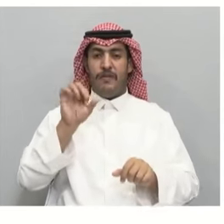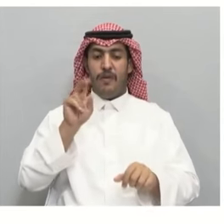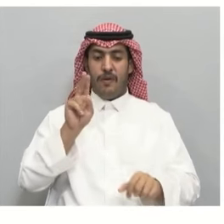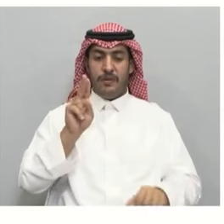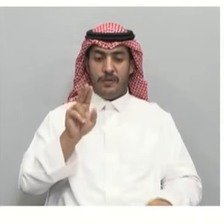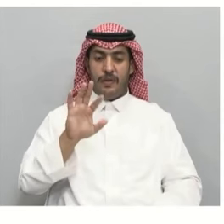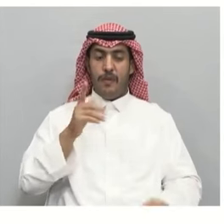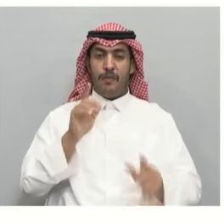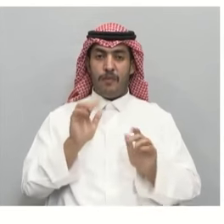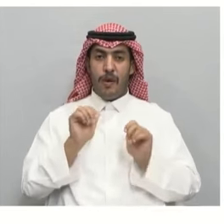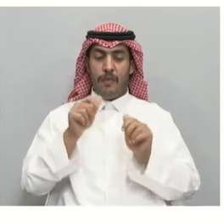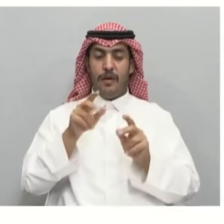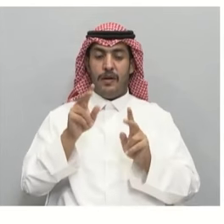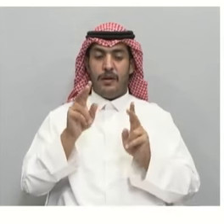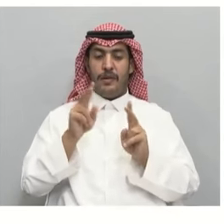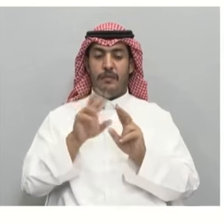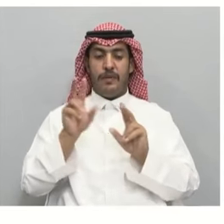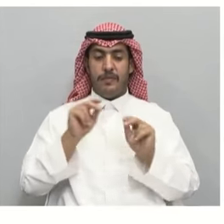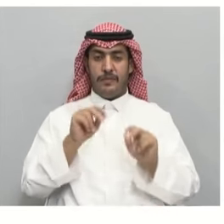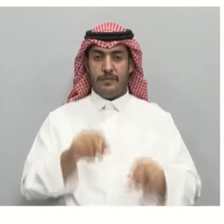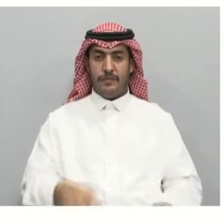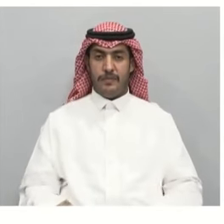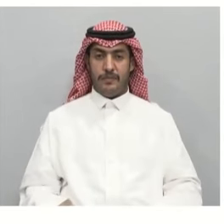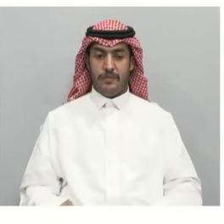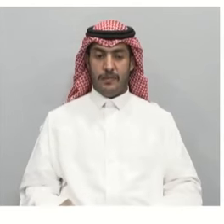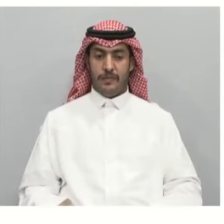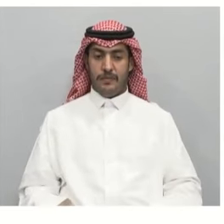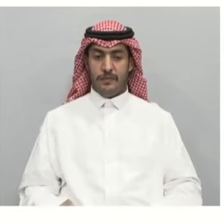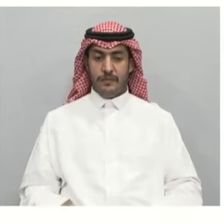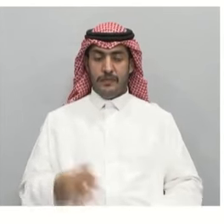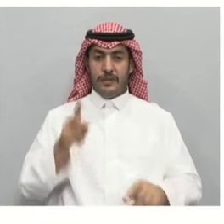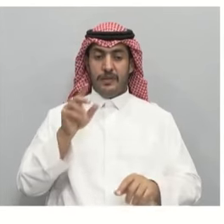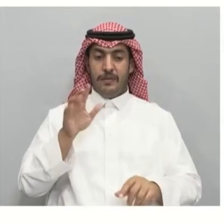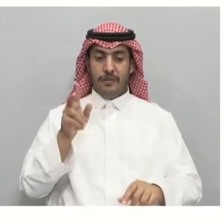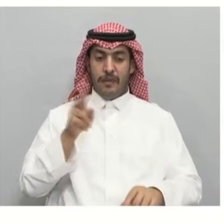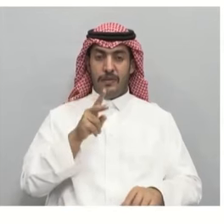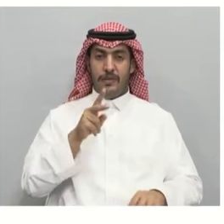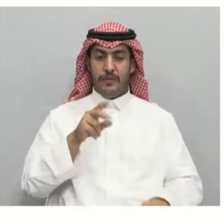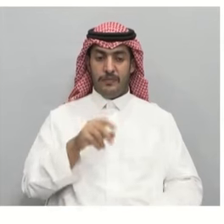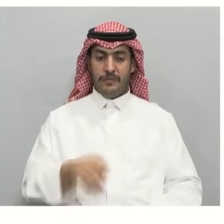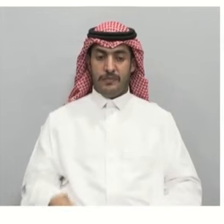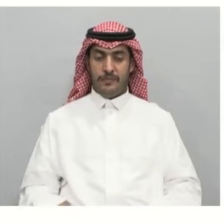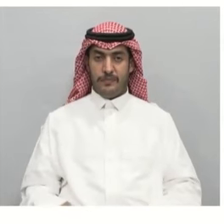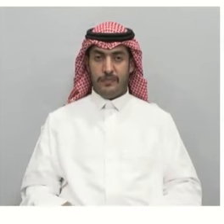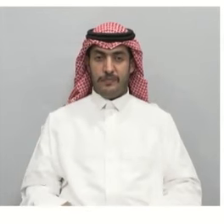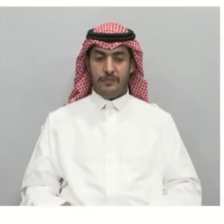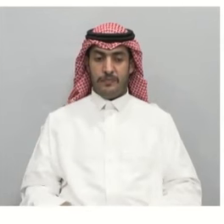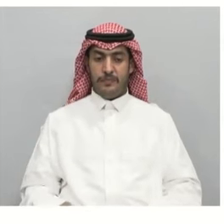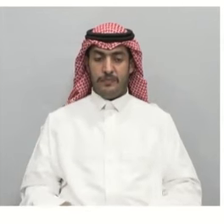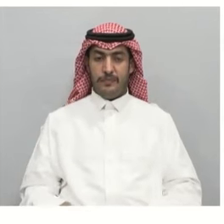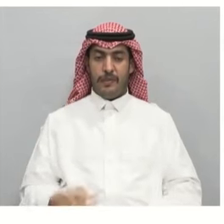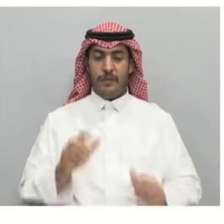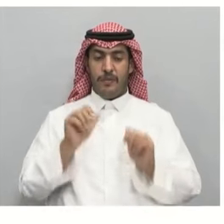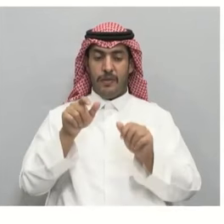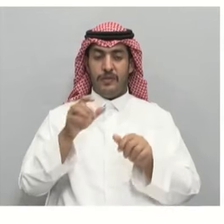فولت فما مقاومه يبغى المقاومه نفس الكلام المقاومه راح تساوي مثل ما عرفنا فما